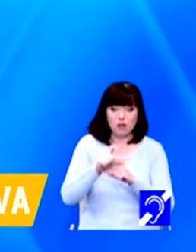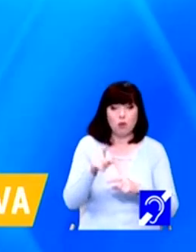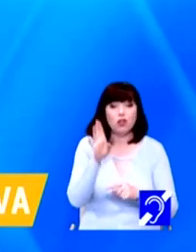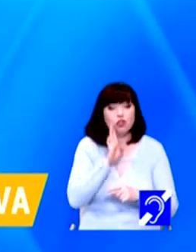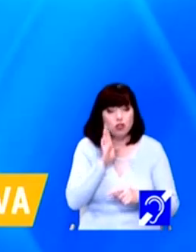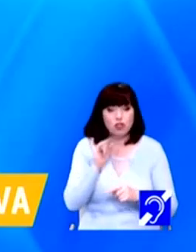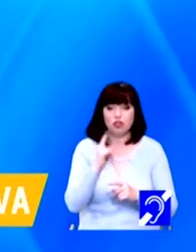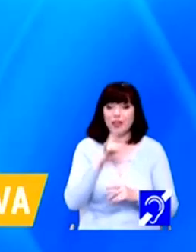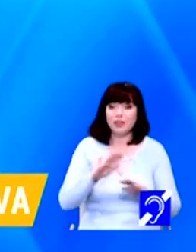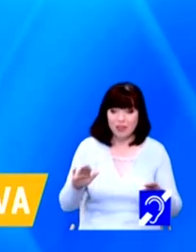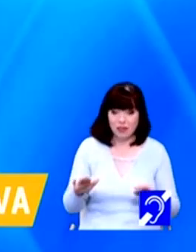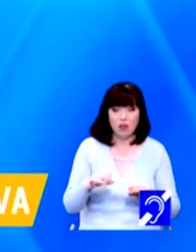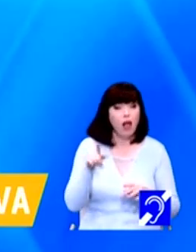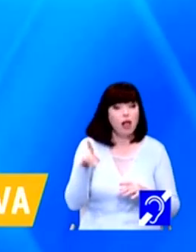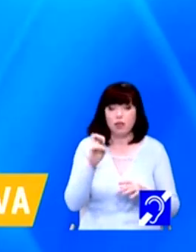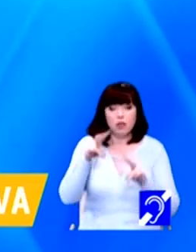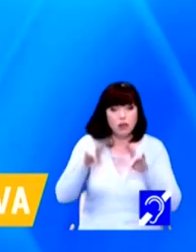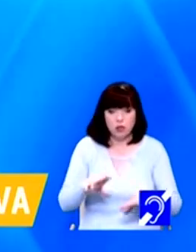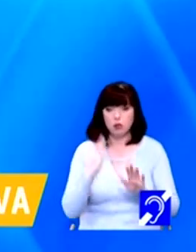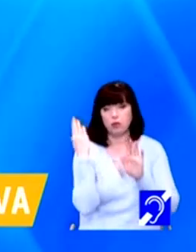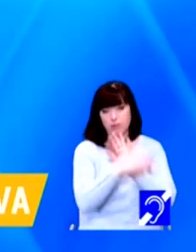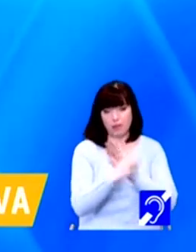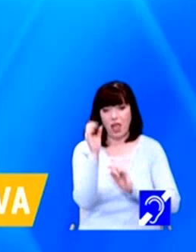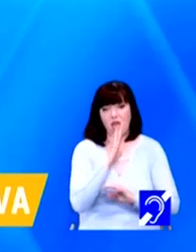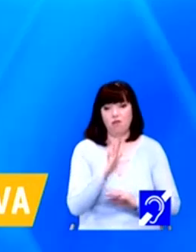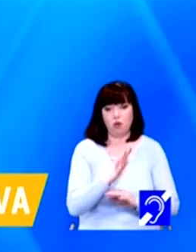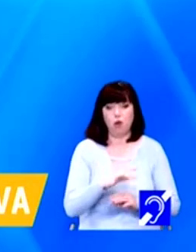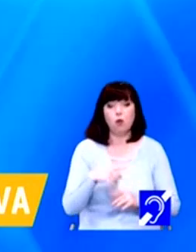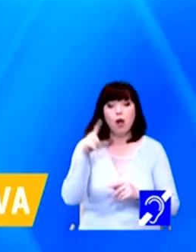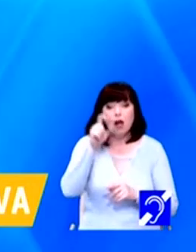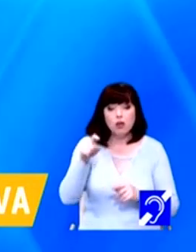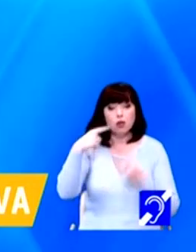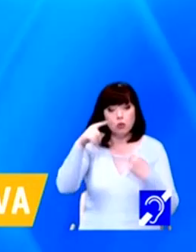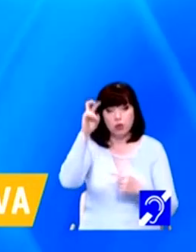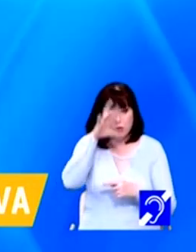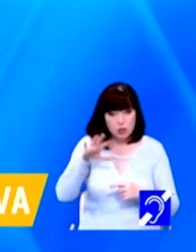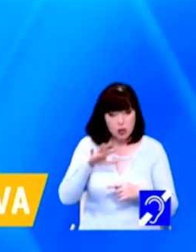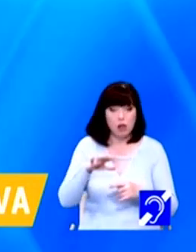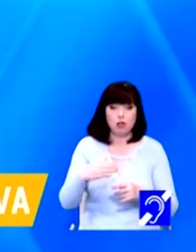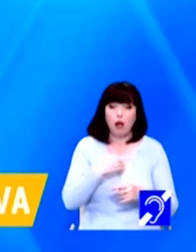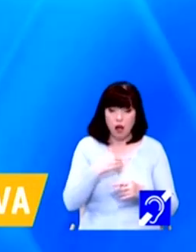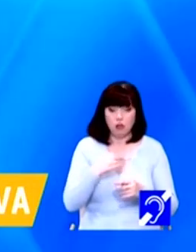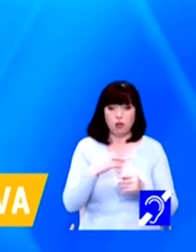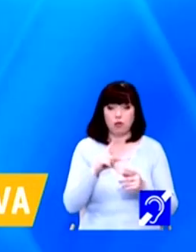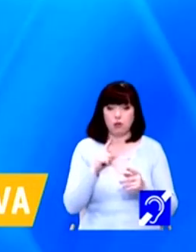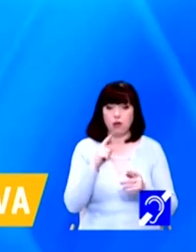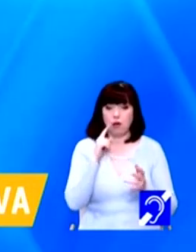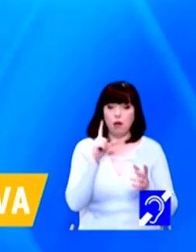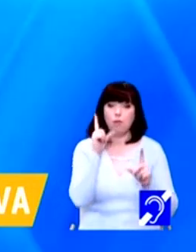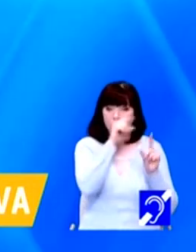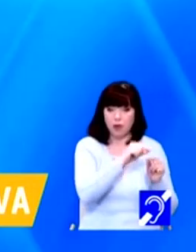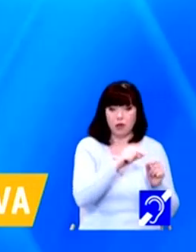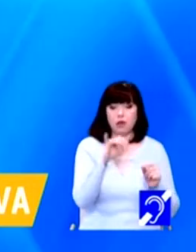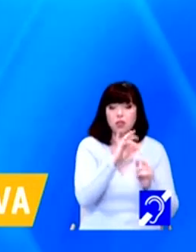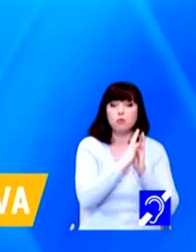în tranzit și vor să ajungă în Uniunea Europeană. Cetățenii altor state intenționează să plece în țările de origine și solicită